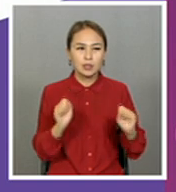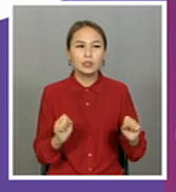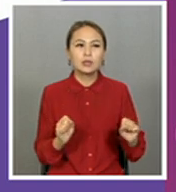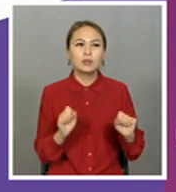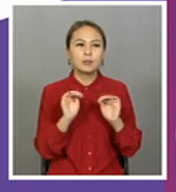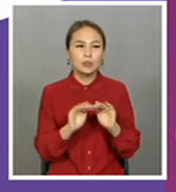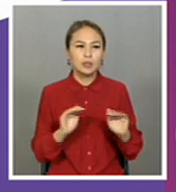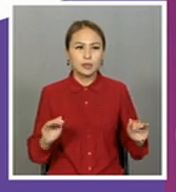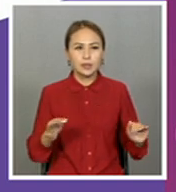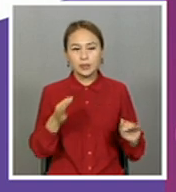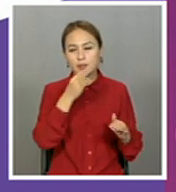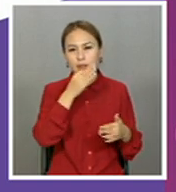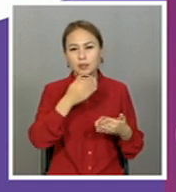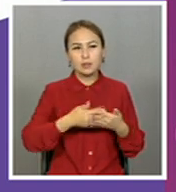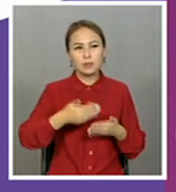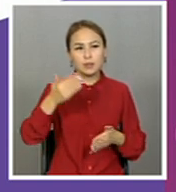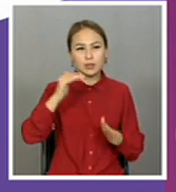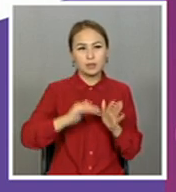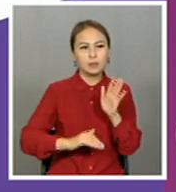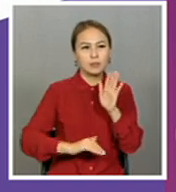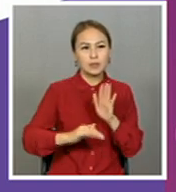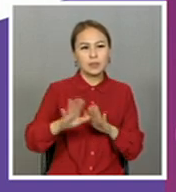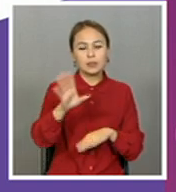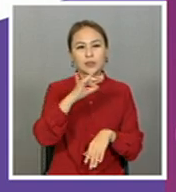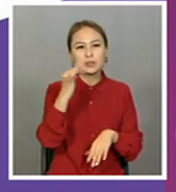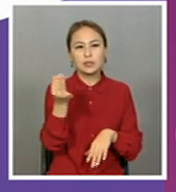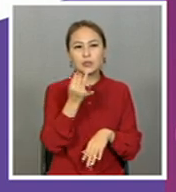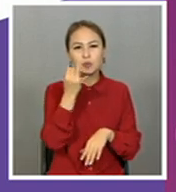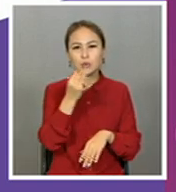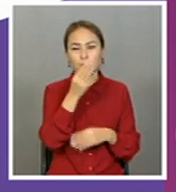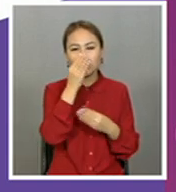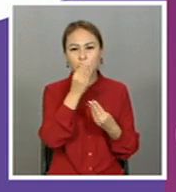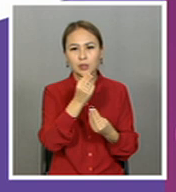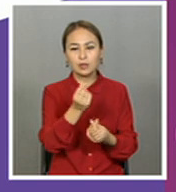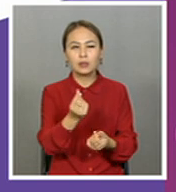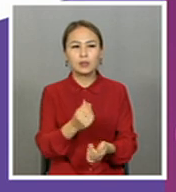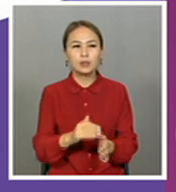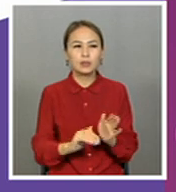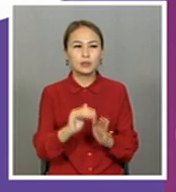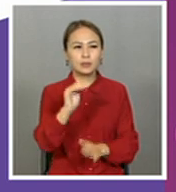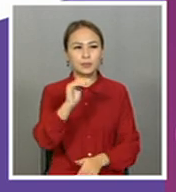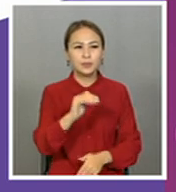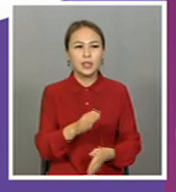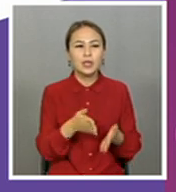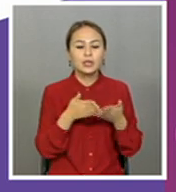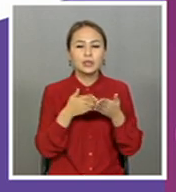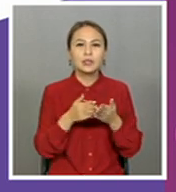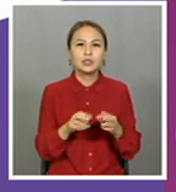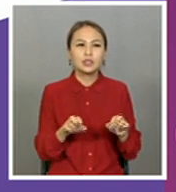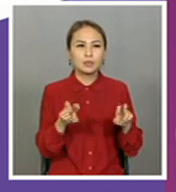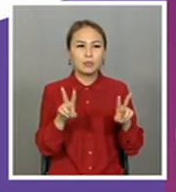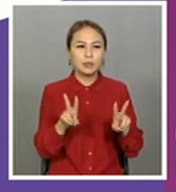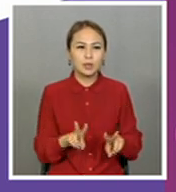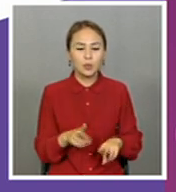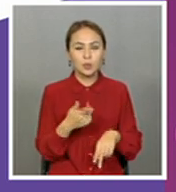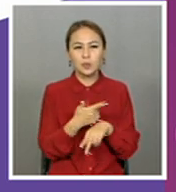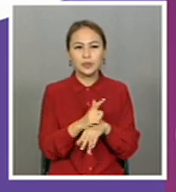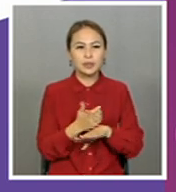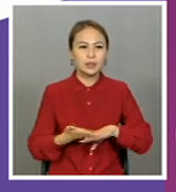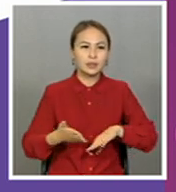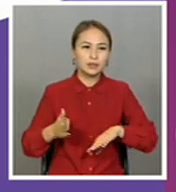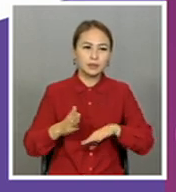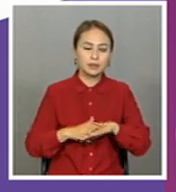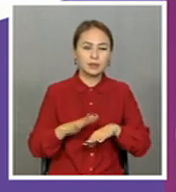елгезек, ержүрек балаларды ерте замандардан бері қызықтырумен келеді. Теңізші